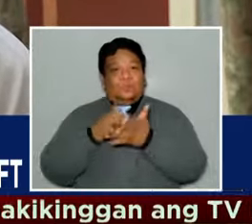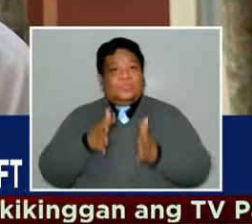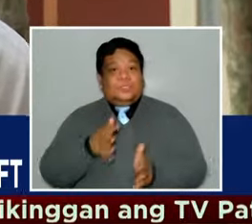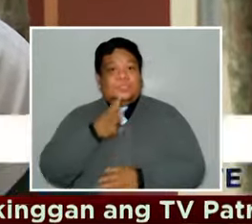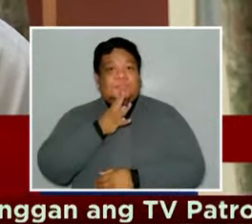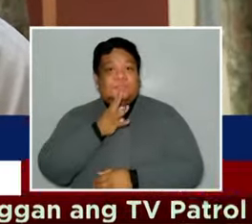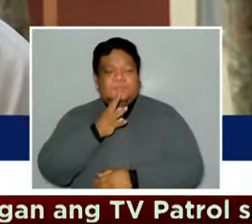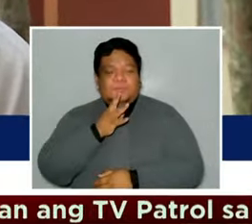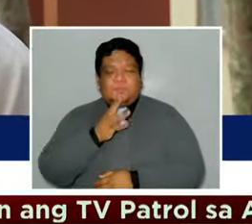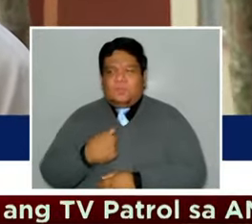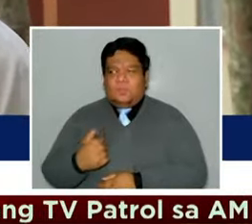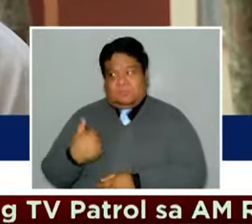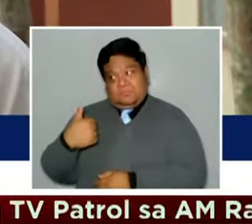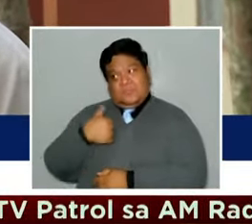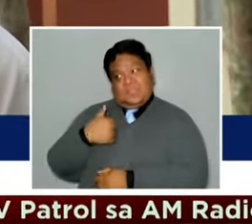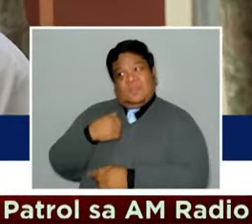po